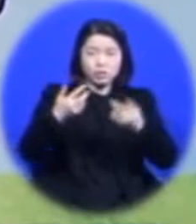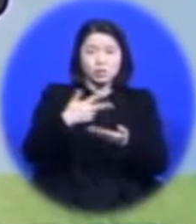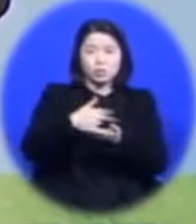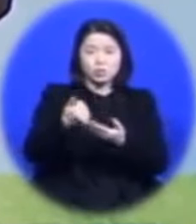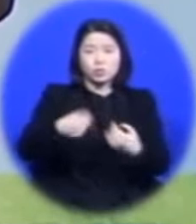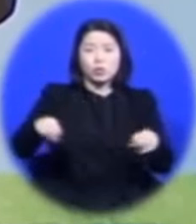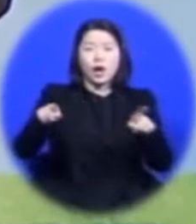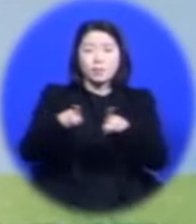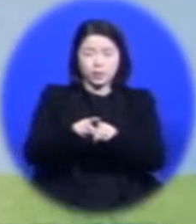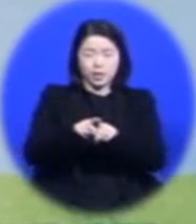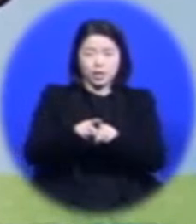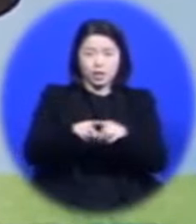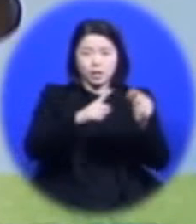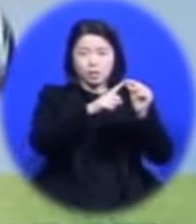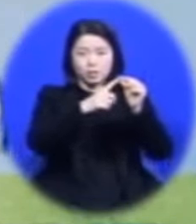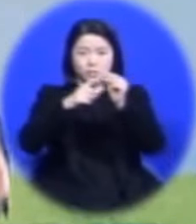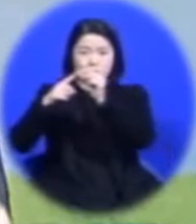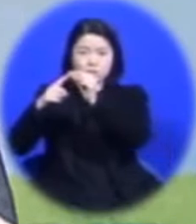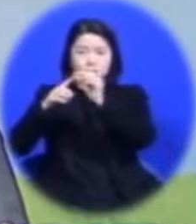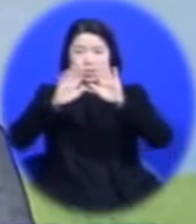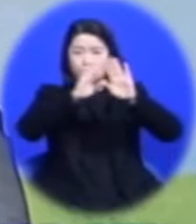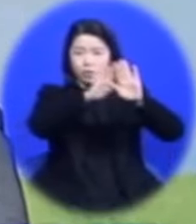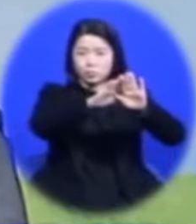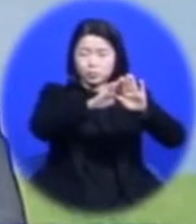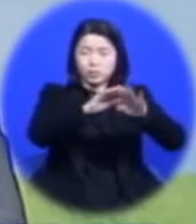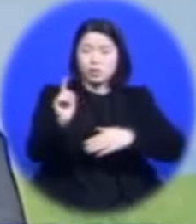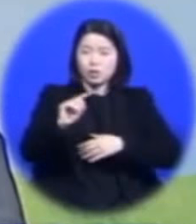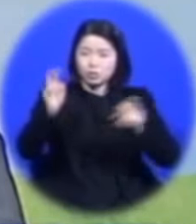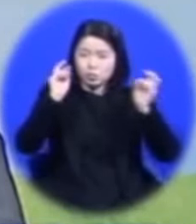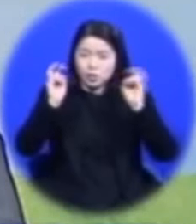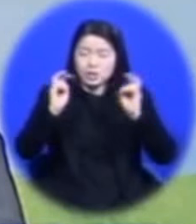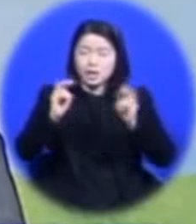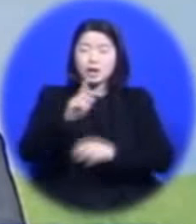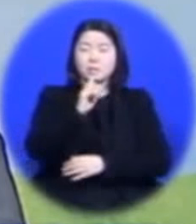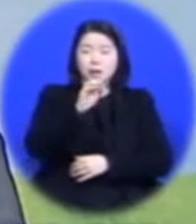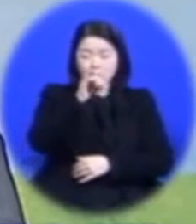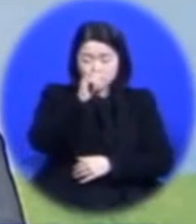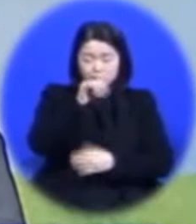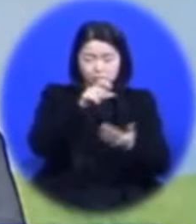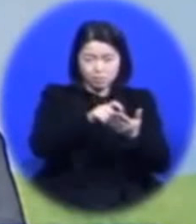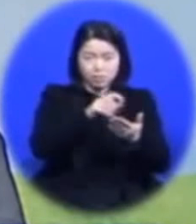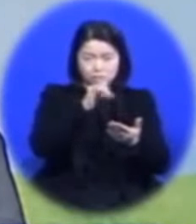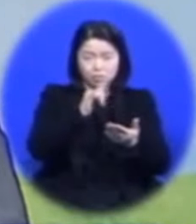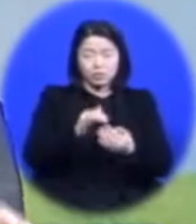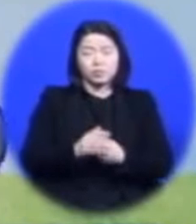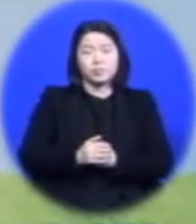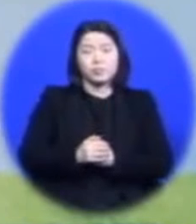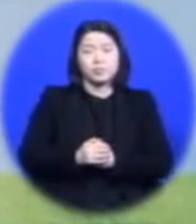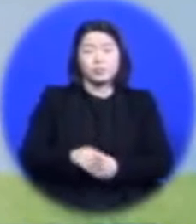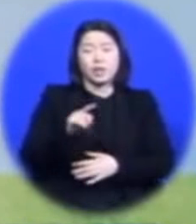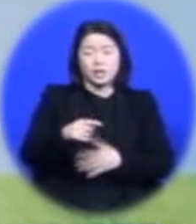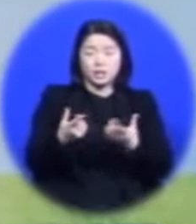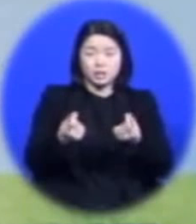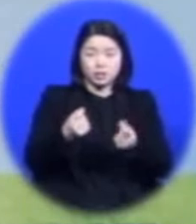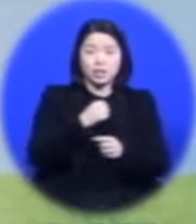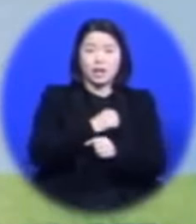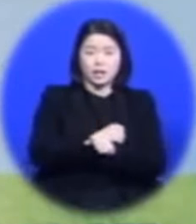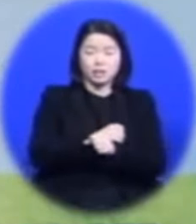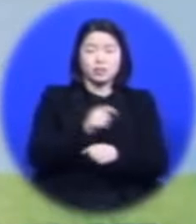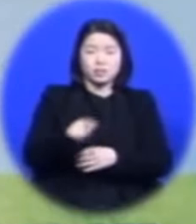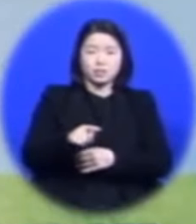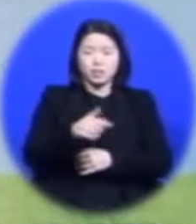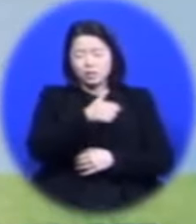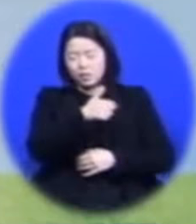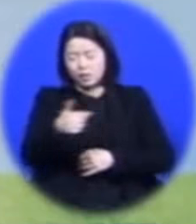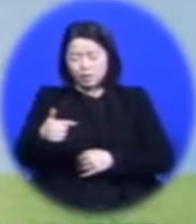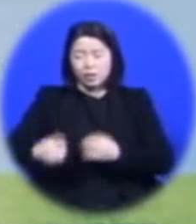함께 이런 광고를 붙인 어느 회사 이야기를 하셨어요 이렇게 하는 것은 대단한